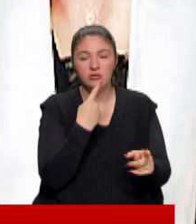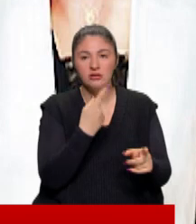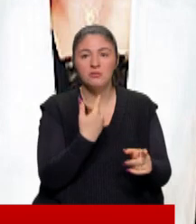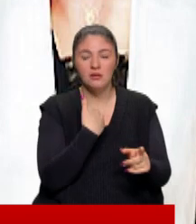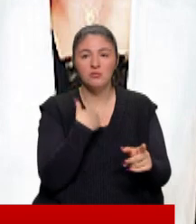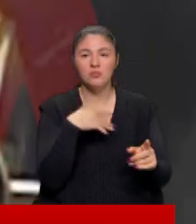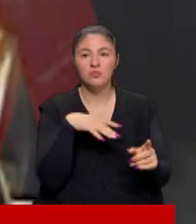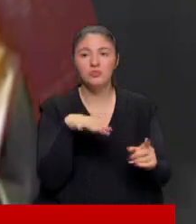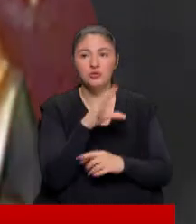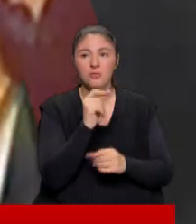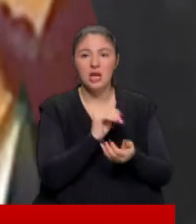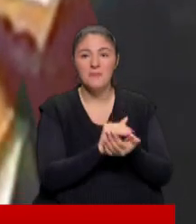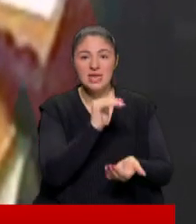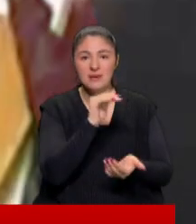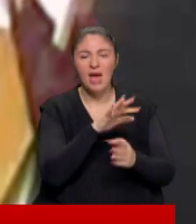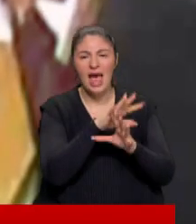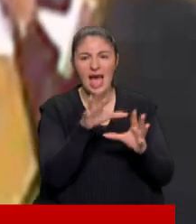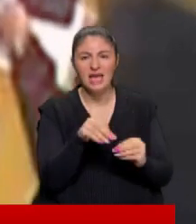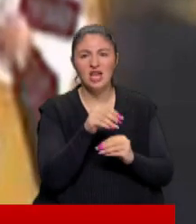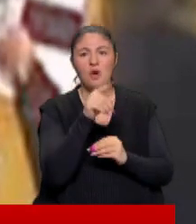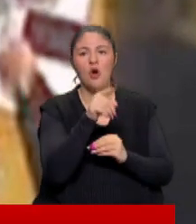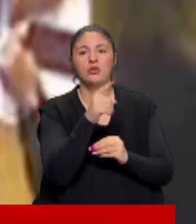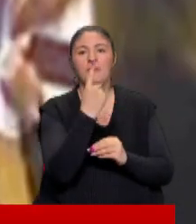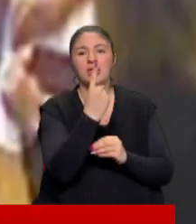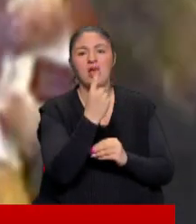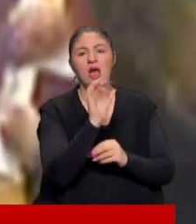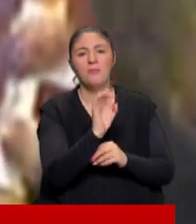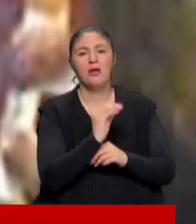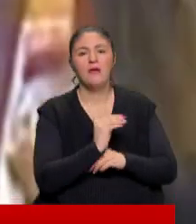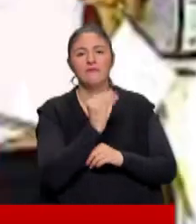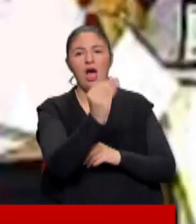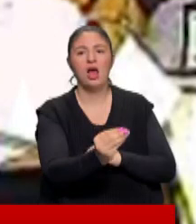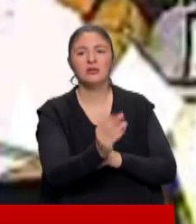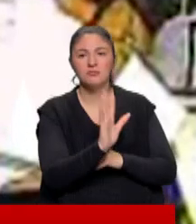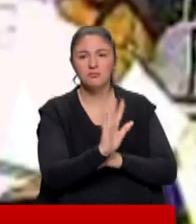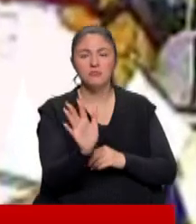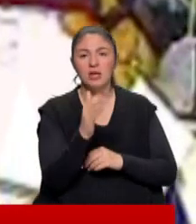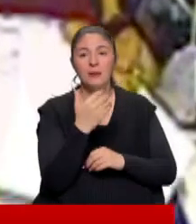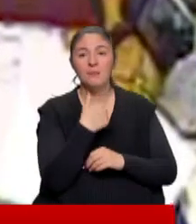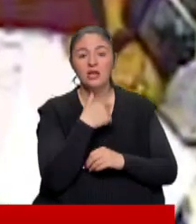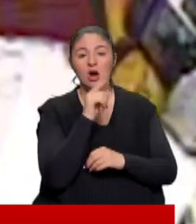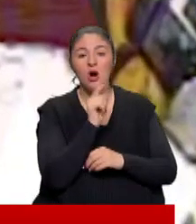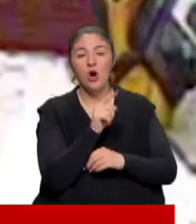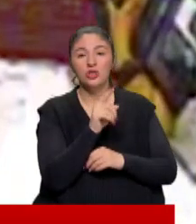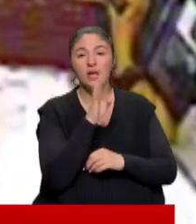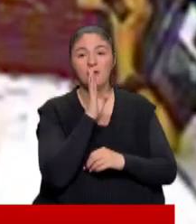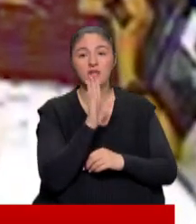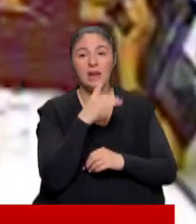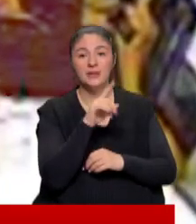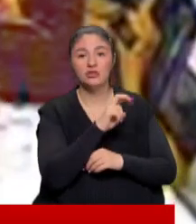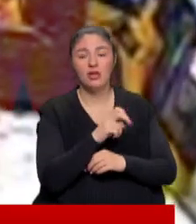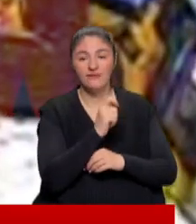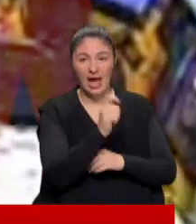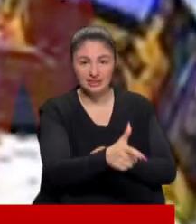benim bütün birikimim, her şeyimi ben ona bir kere de verdim, teslim ettim. Ben ona 450 bin